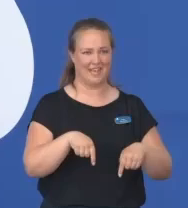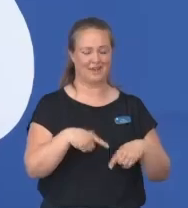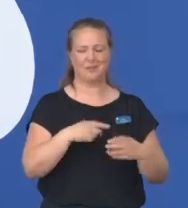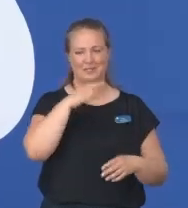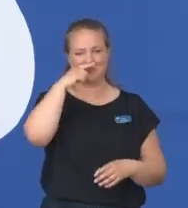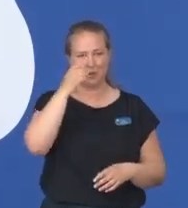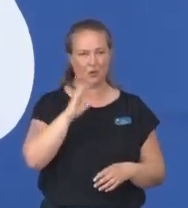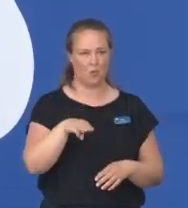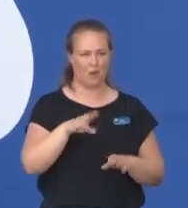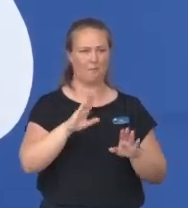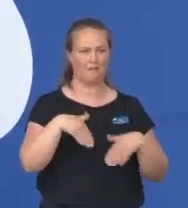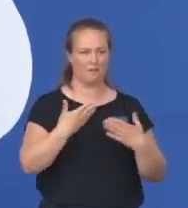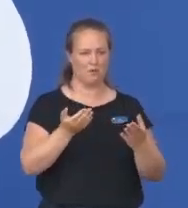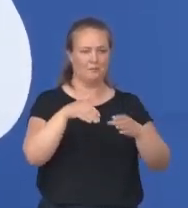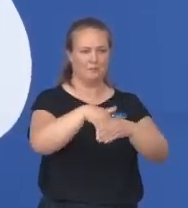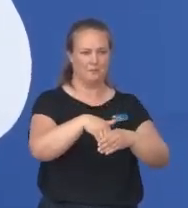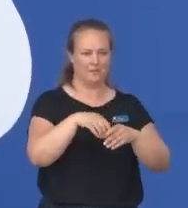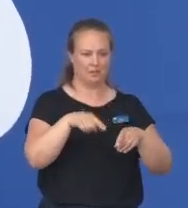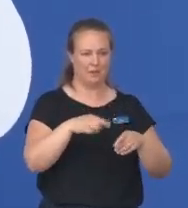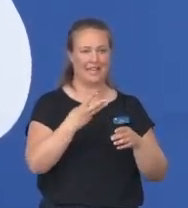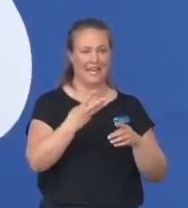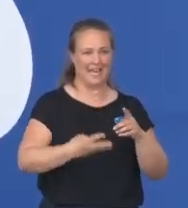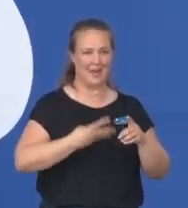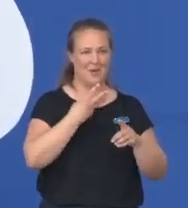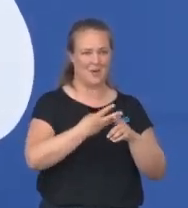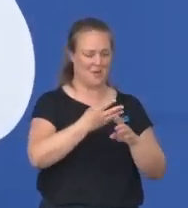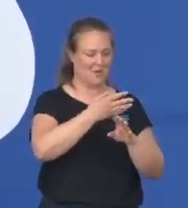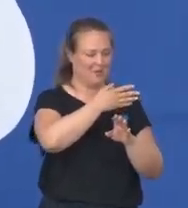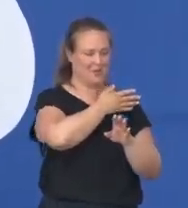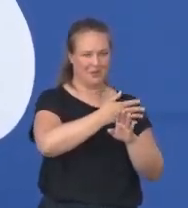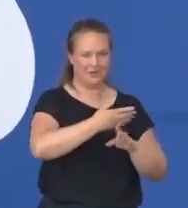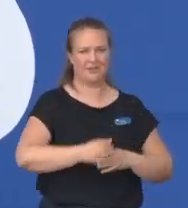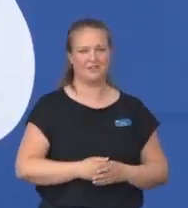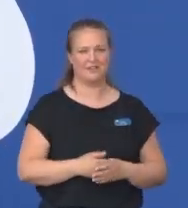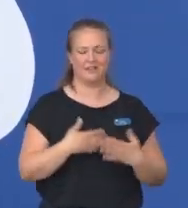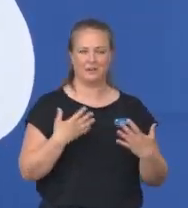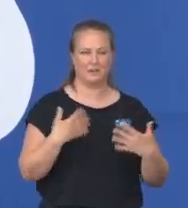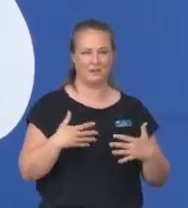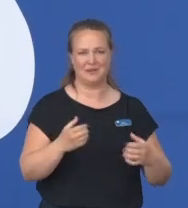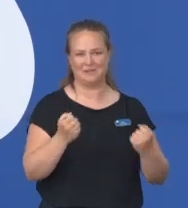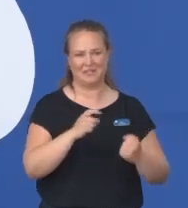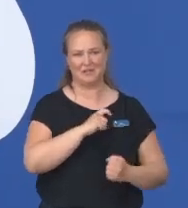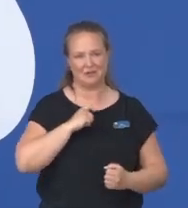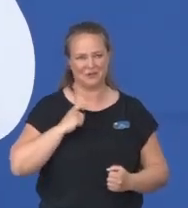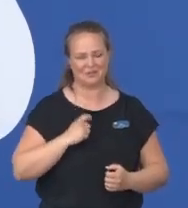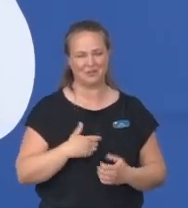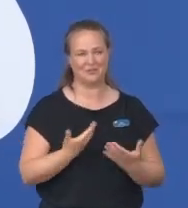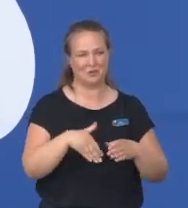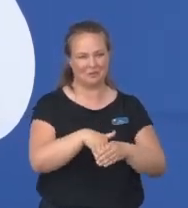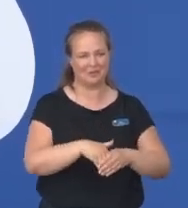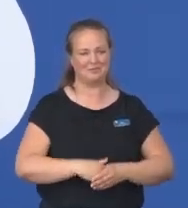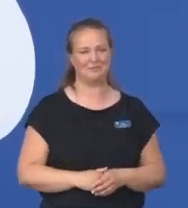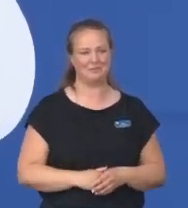att H&M har tagit del av dessa 3 år tillsammans. Så det betyder otroligt mycket för oss att få vara med. Tack så